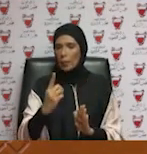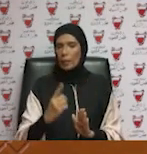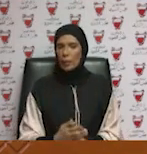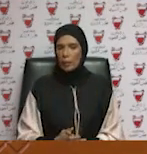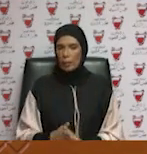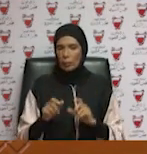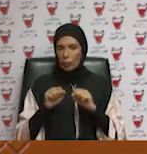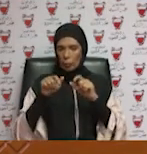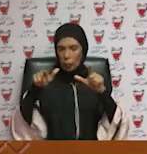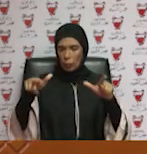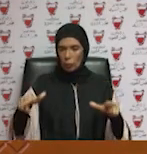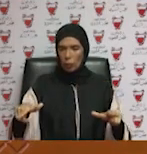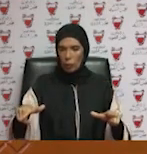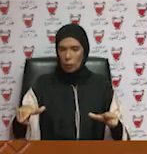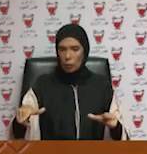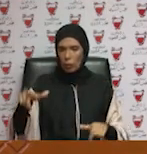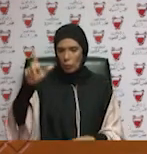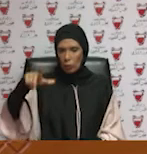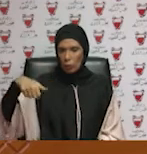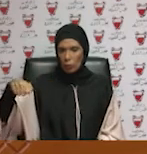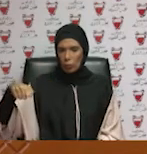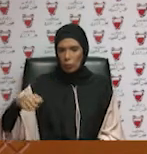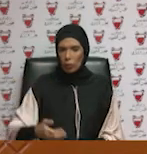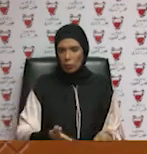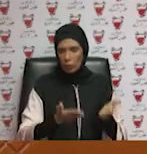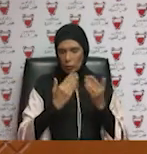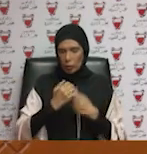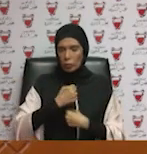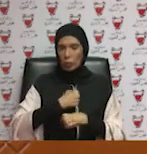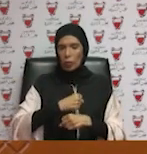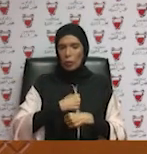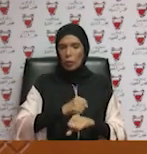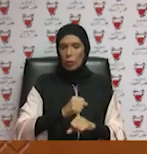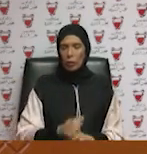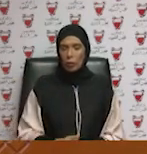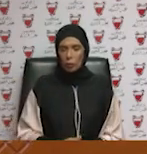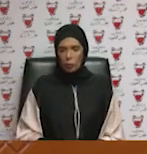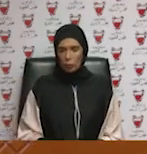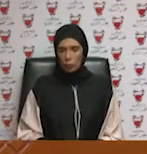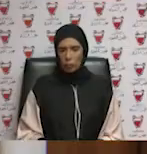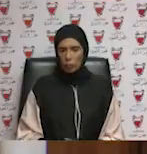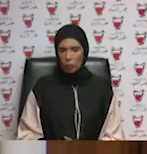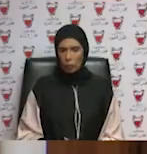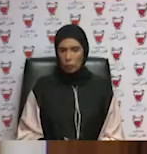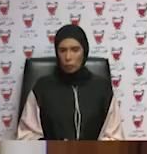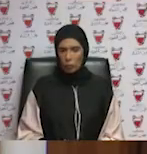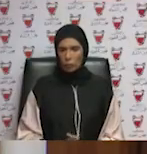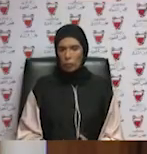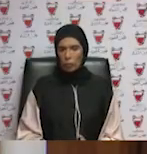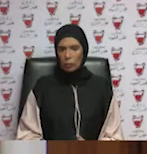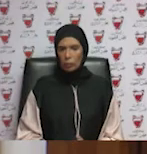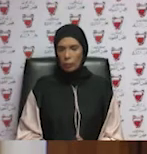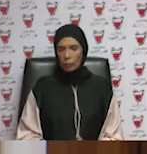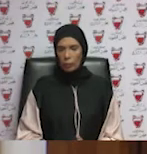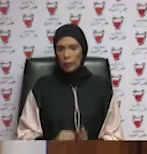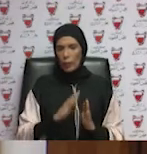بيّن أخي سعادة وزير الأشغال والبلديات بأن، وطبعا هذا مذكور أيضا في مذكرة